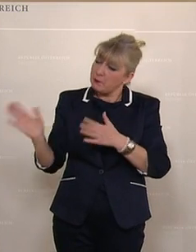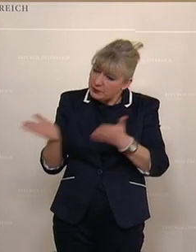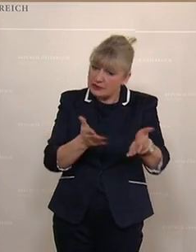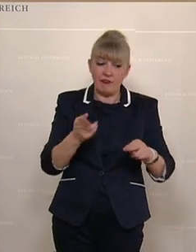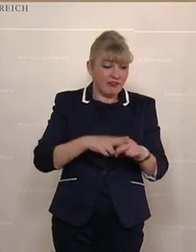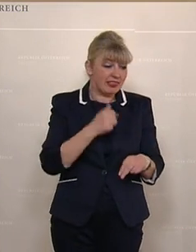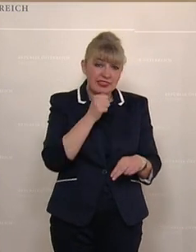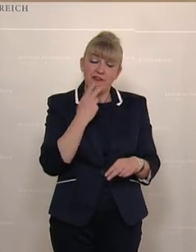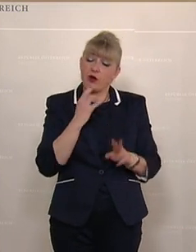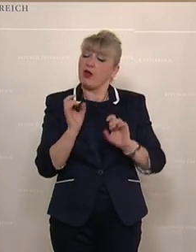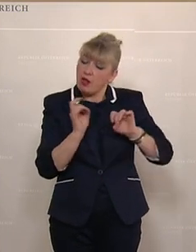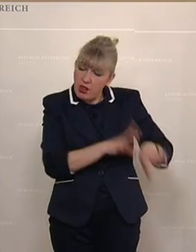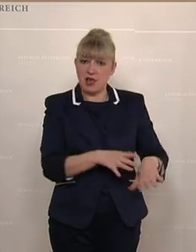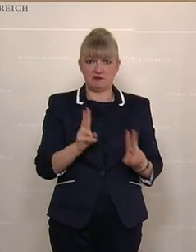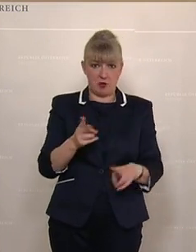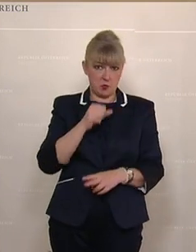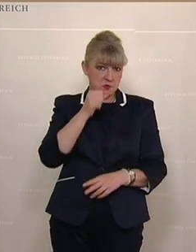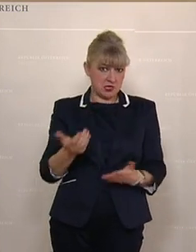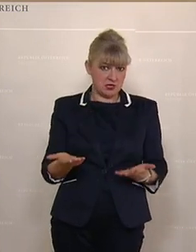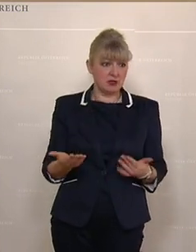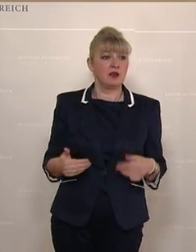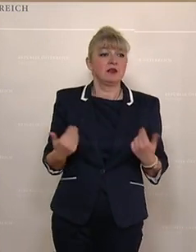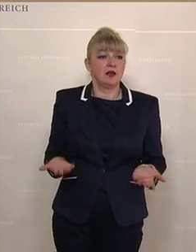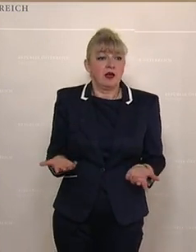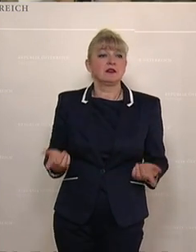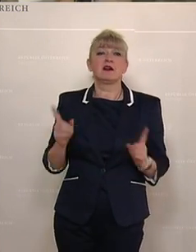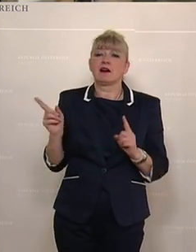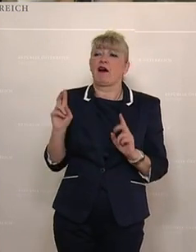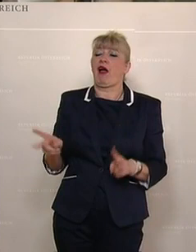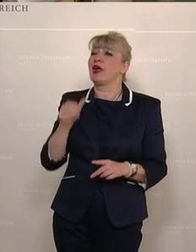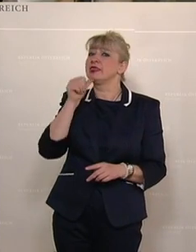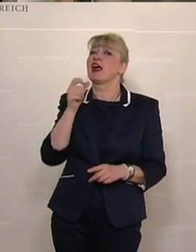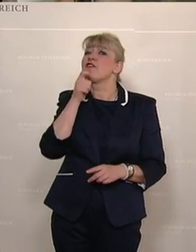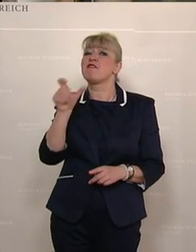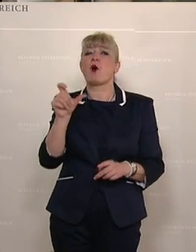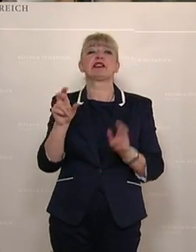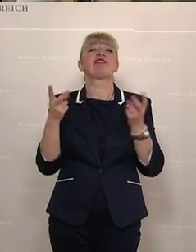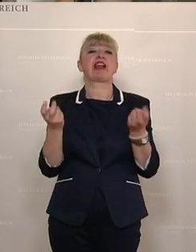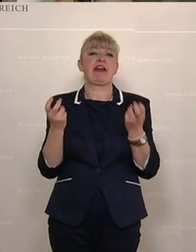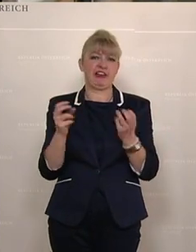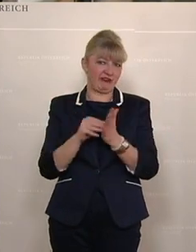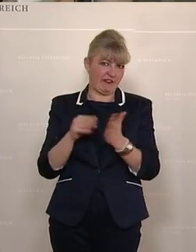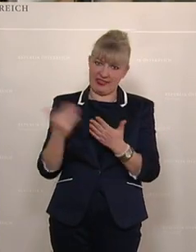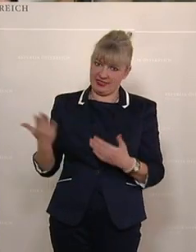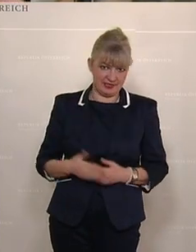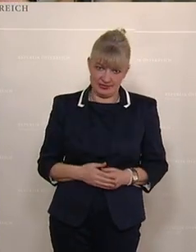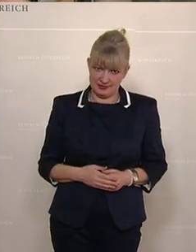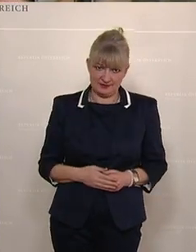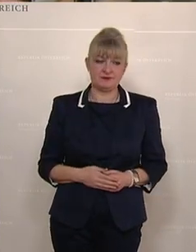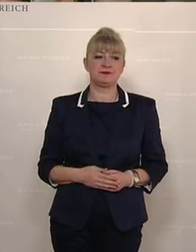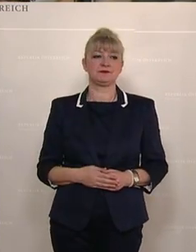nicht wollen? Und jedenfalls dürfen Sie dann nicht von Freiwilligkeit sprechen. Zum Schlusssatz